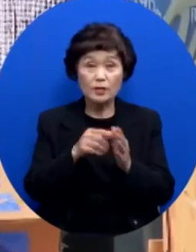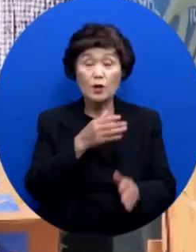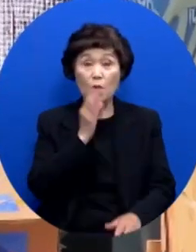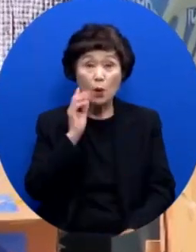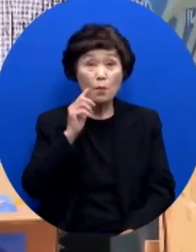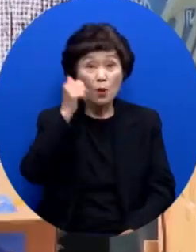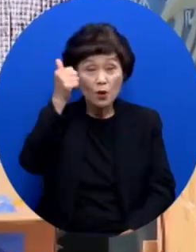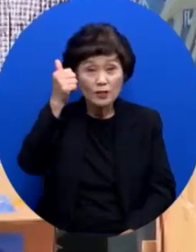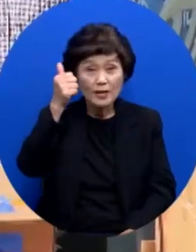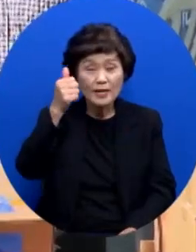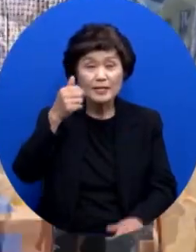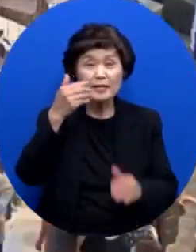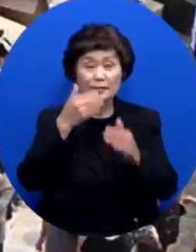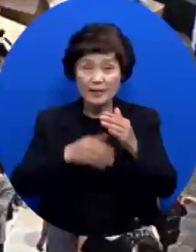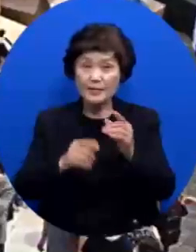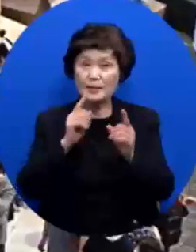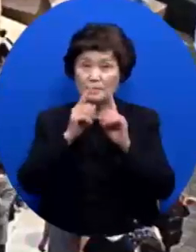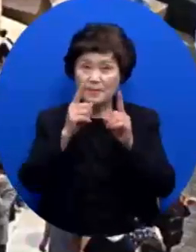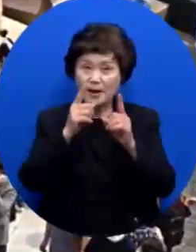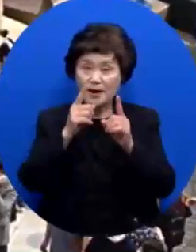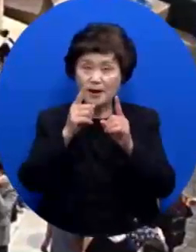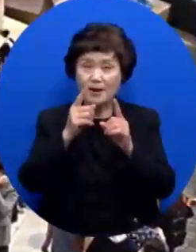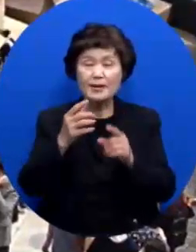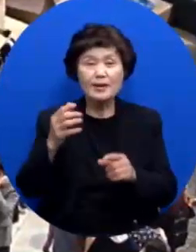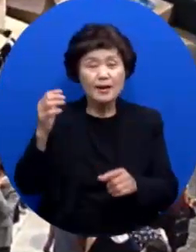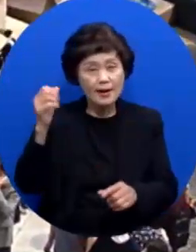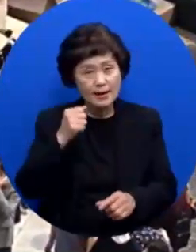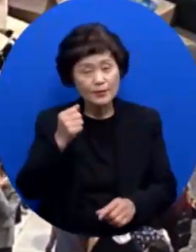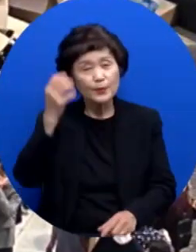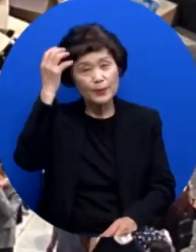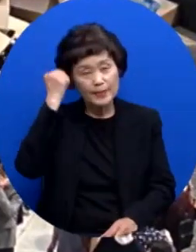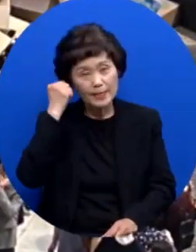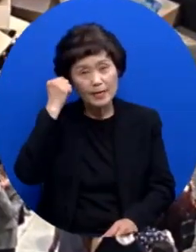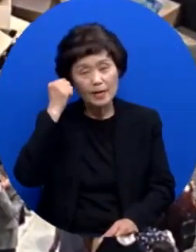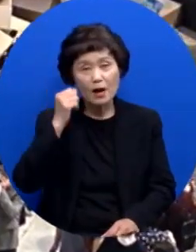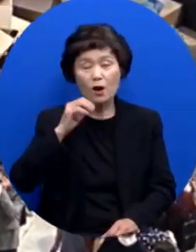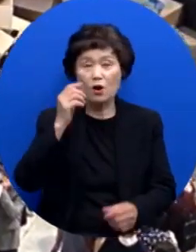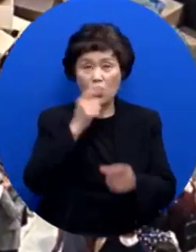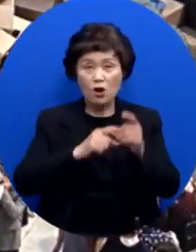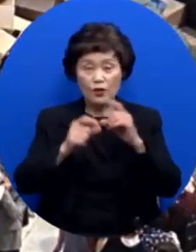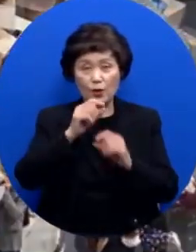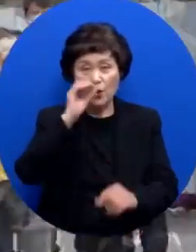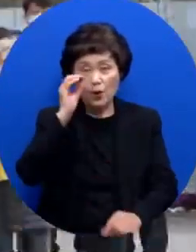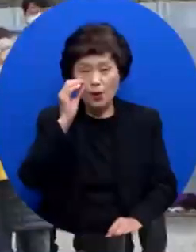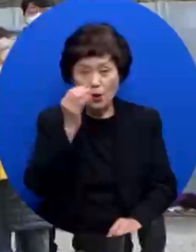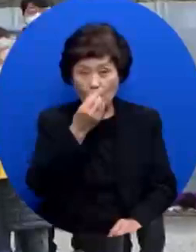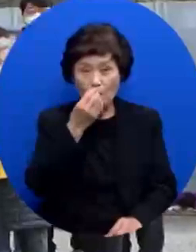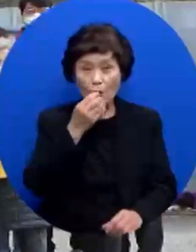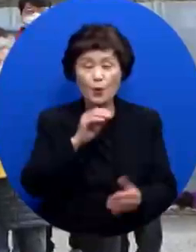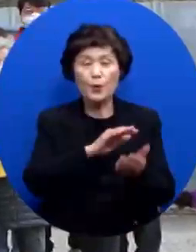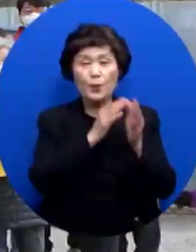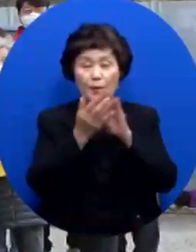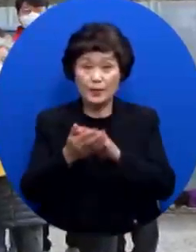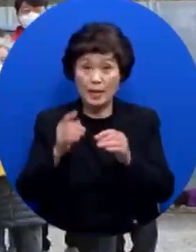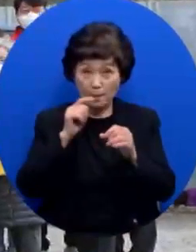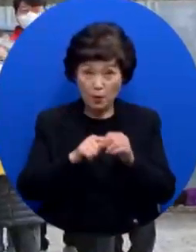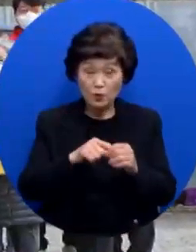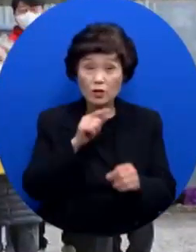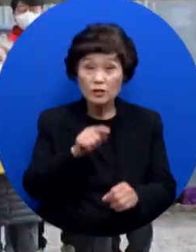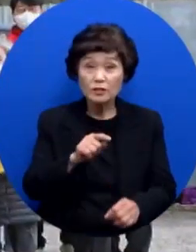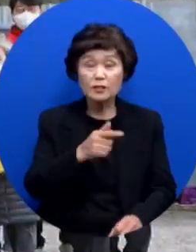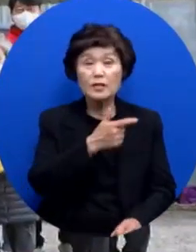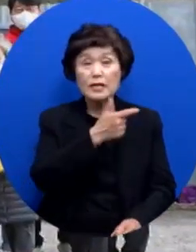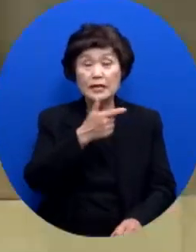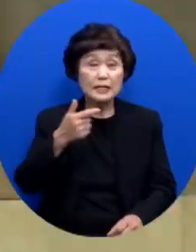잘 받들어서 성시화를 더 견고하게 하고 또 이 성시화는 결국은 대형교회가 주도하는 것이